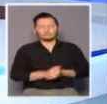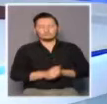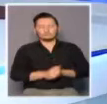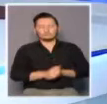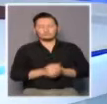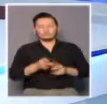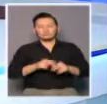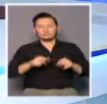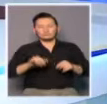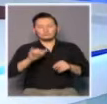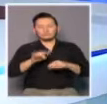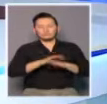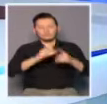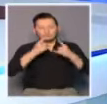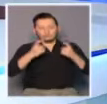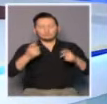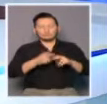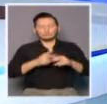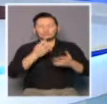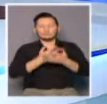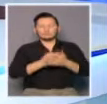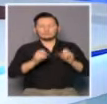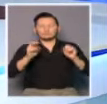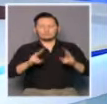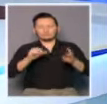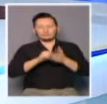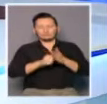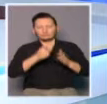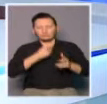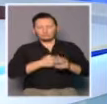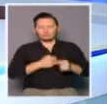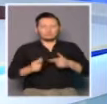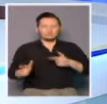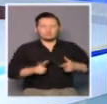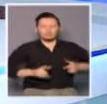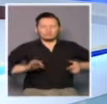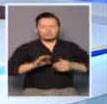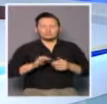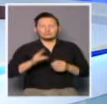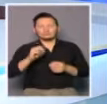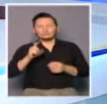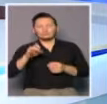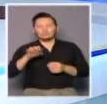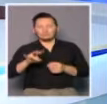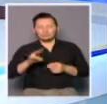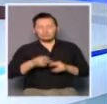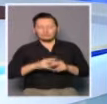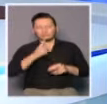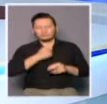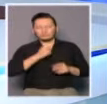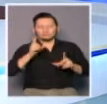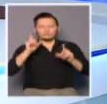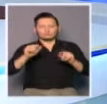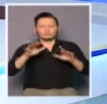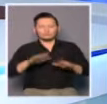А в эту субботу для зрителей телеканала «Тара» будет показан очередной выпуск военно-патриотической программы «Кахарман». На этот раз съемочная группа познакомит